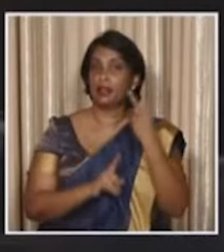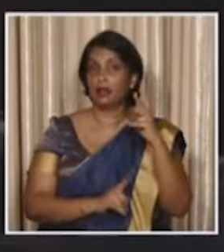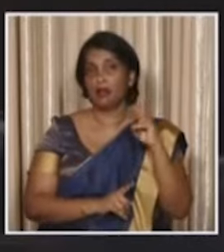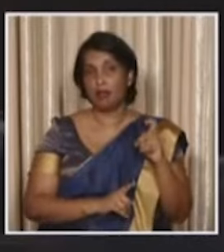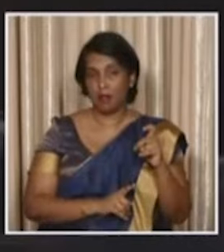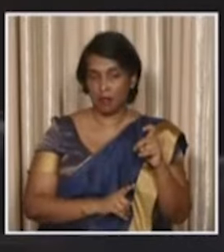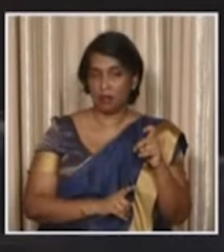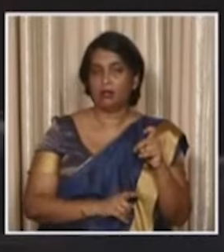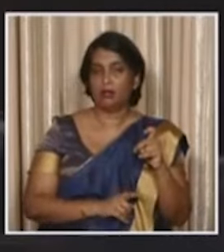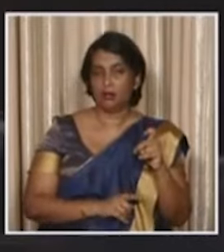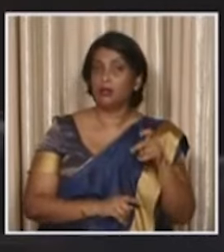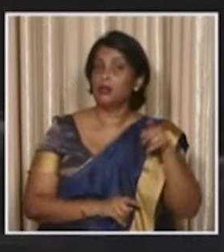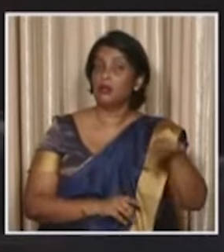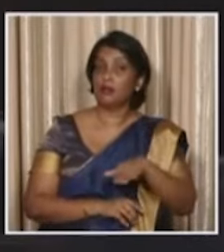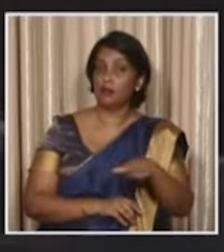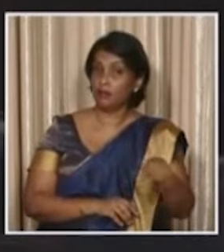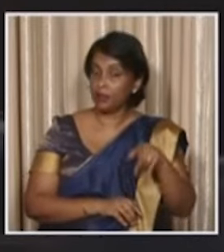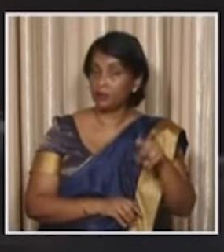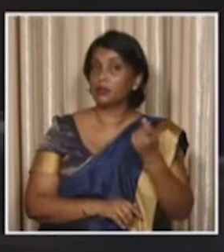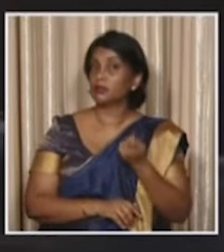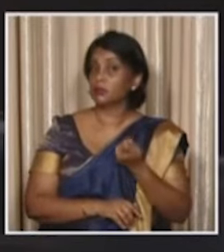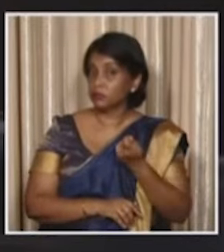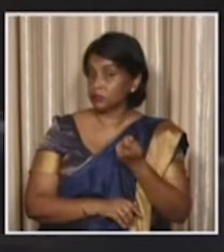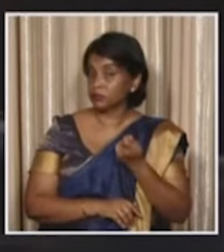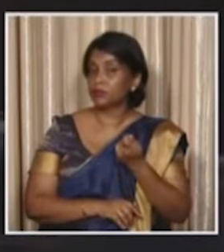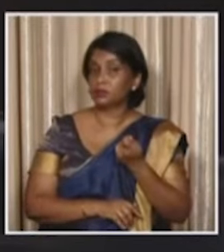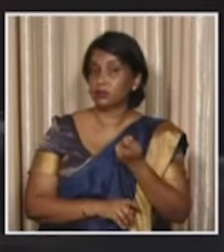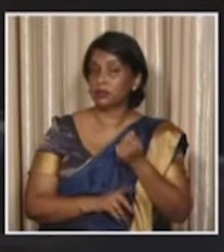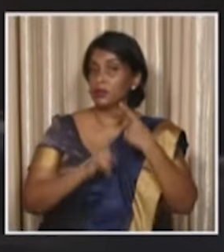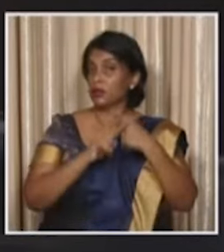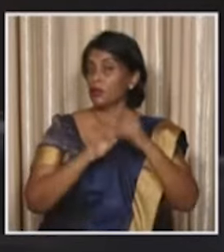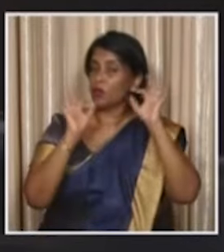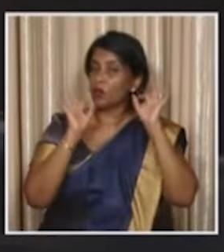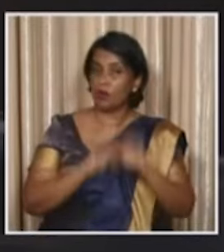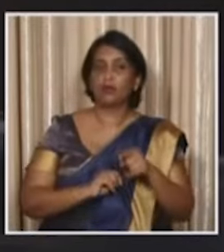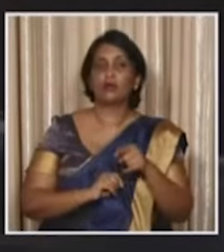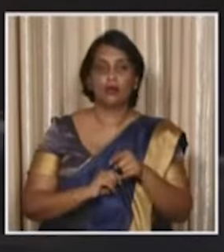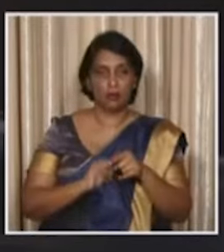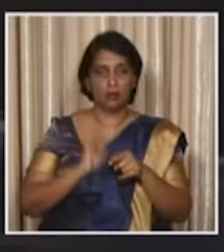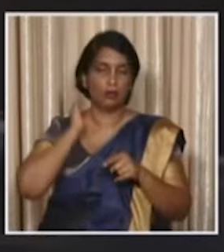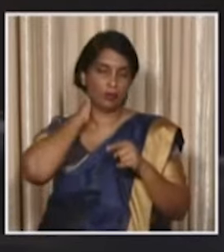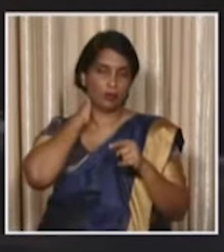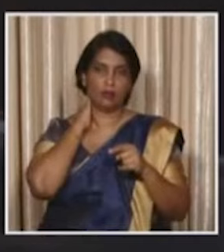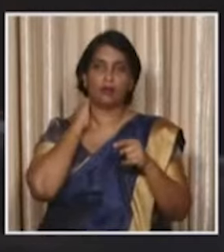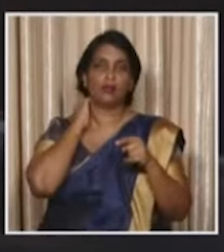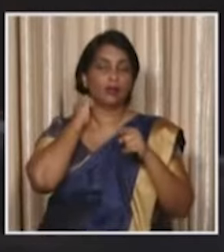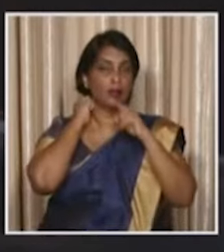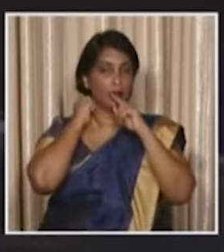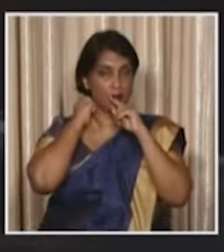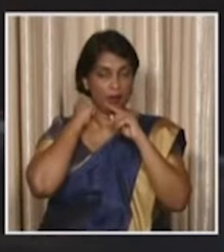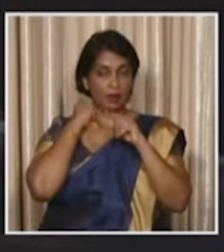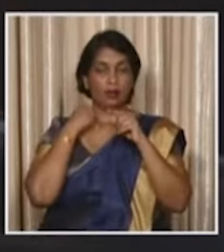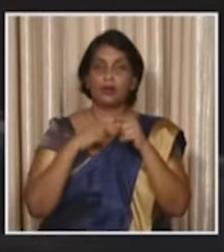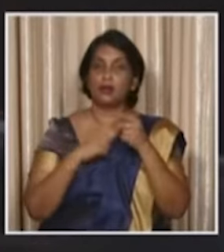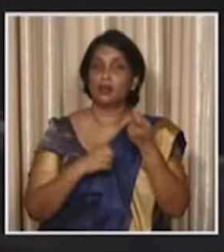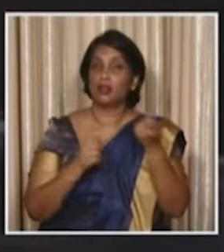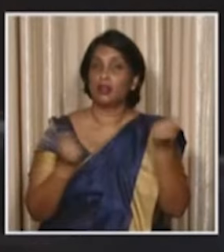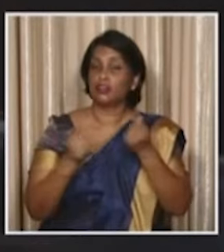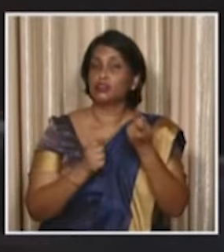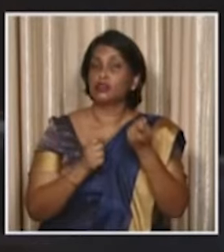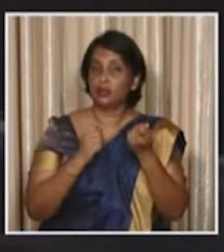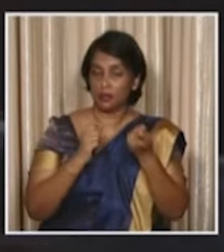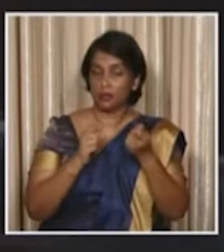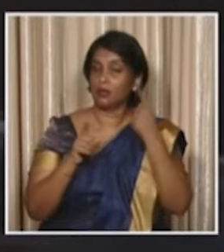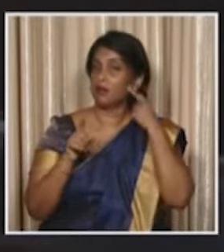තියෙනවා. ඒ ඉඩමේ වටිනාකම ගණනය කරන්නේ නැතුව, ඒ වගේම මේක ඇත්තටම තියෙන වෙළඳපොළ මිල තීරණ මිල